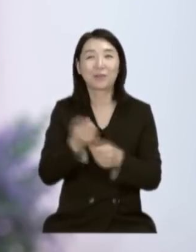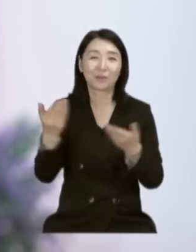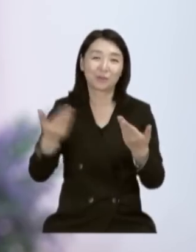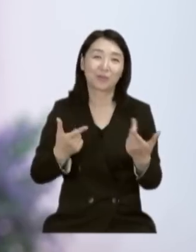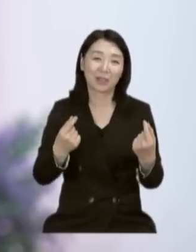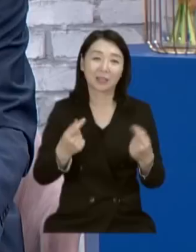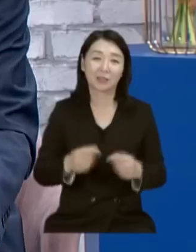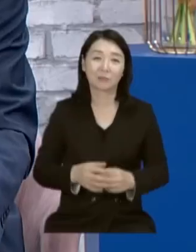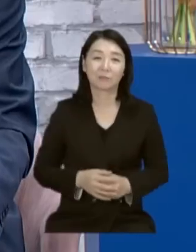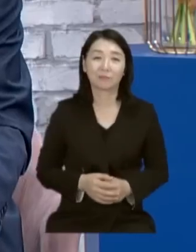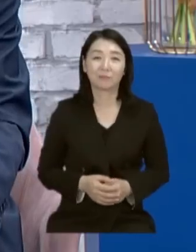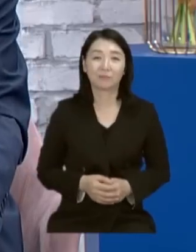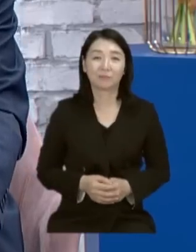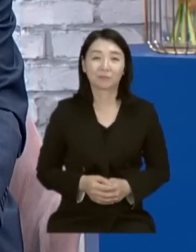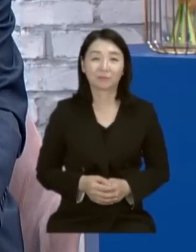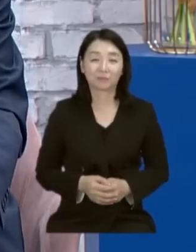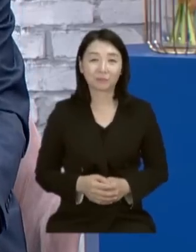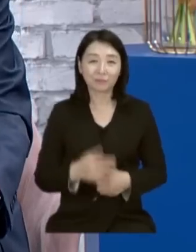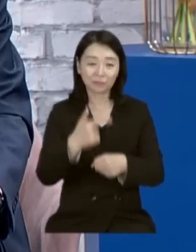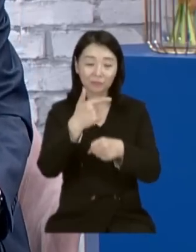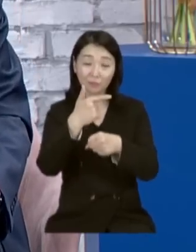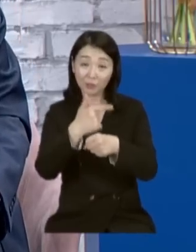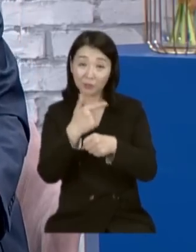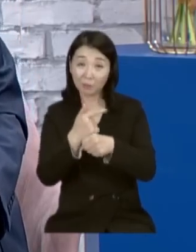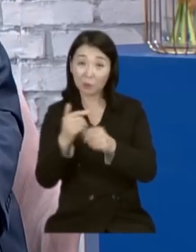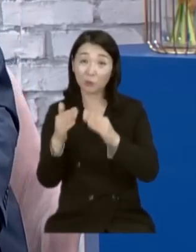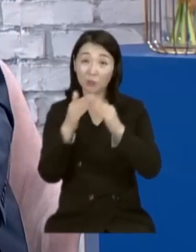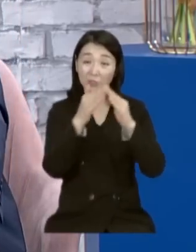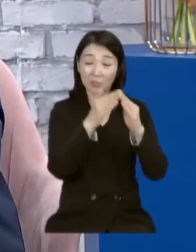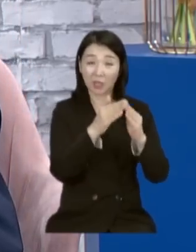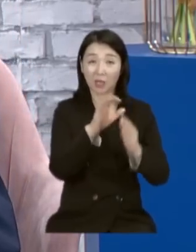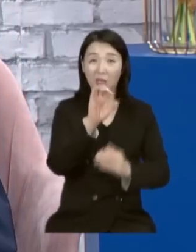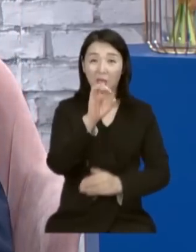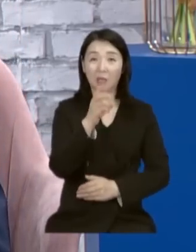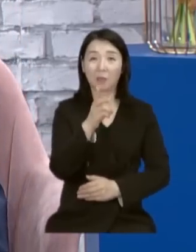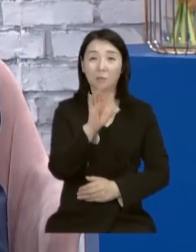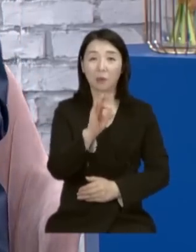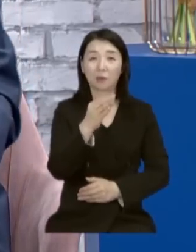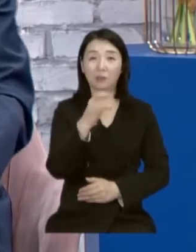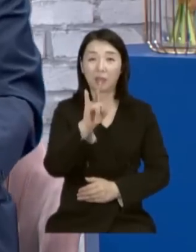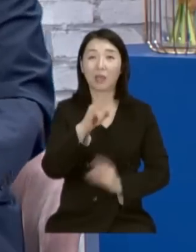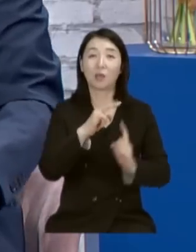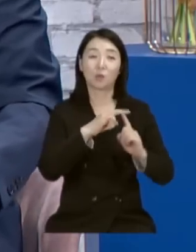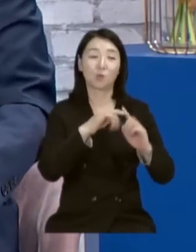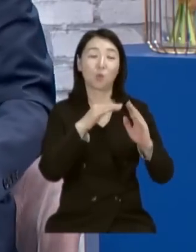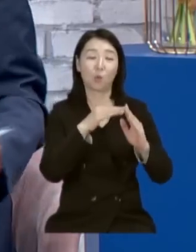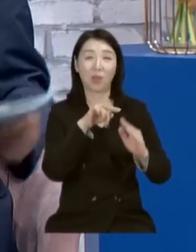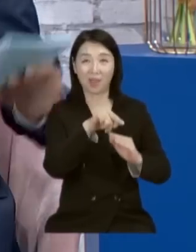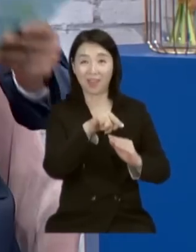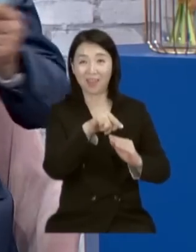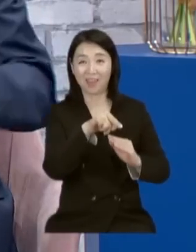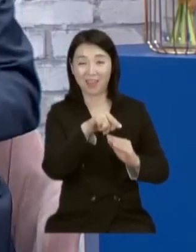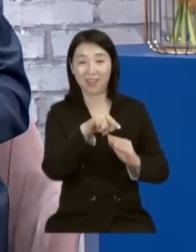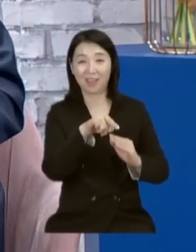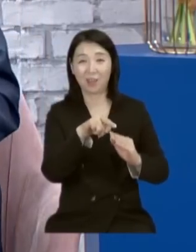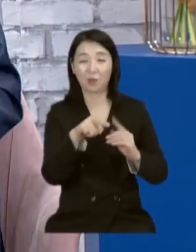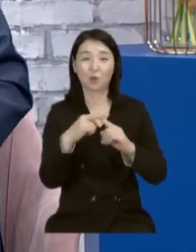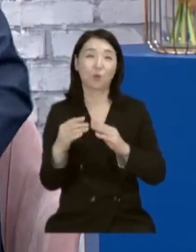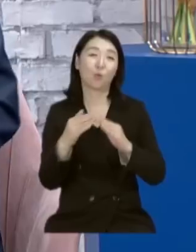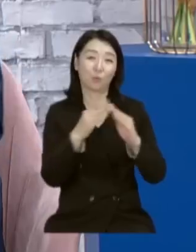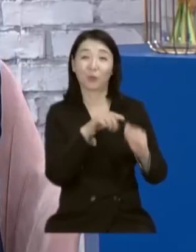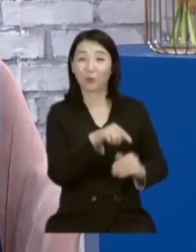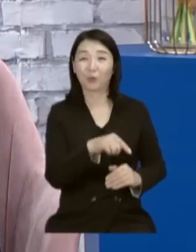자, 그러던 네. 분이 네. 남양주에 이사를 가는데 평내교회? 예, 평내교회를 이제 이사했으니까 교회를